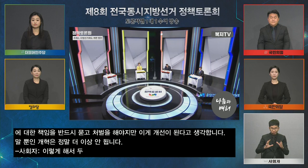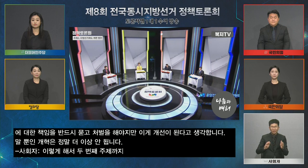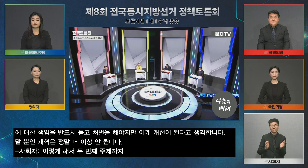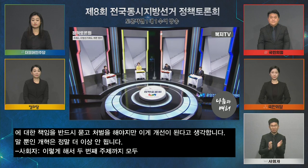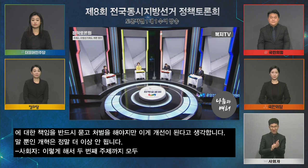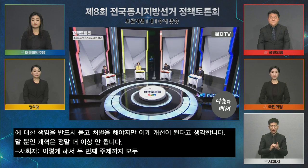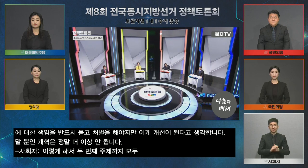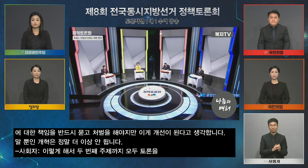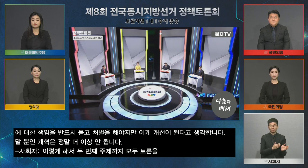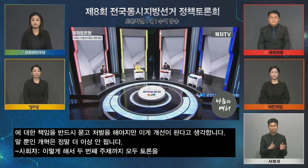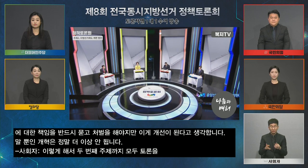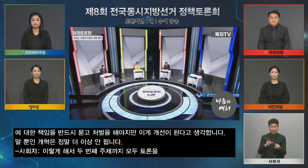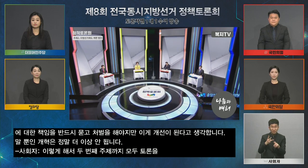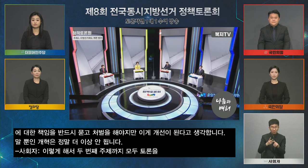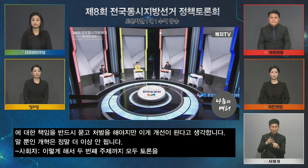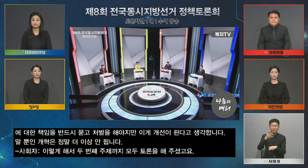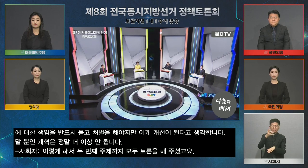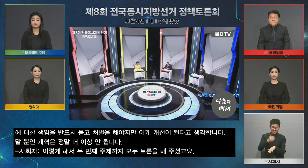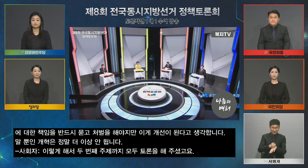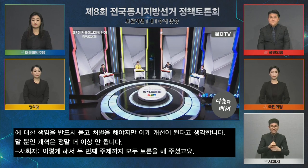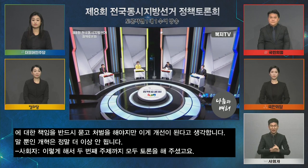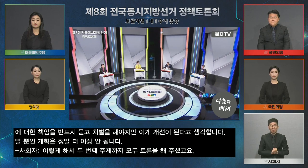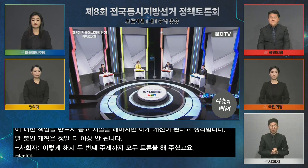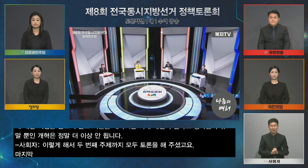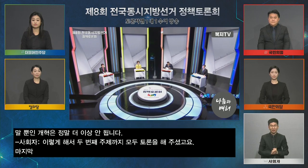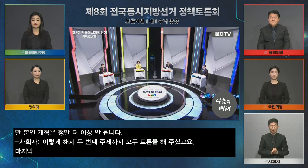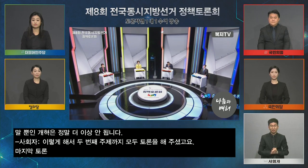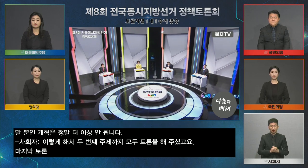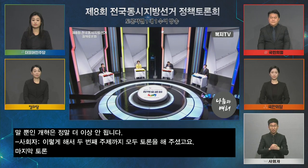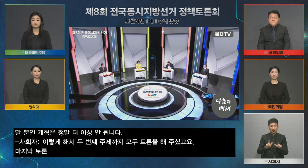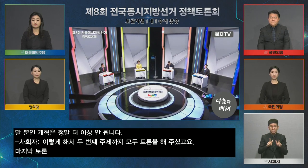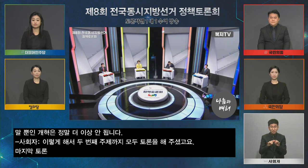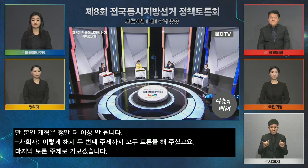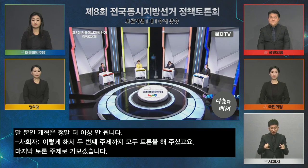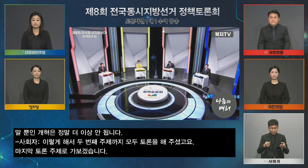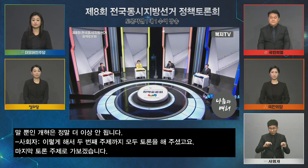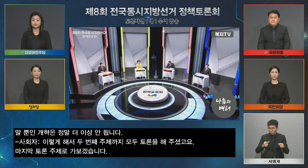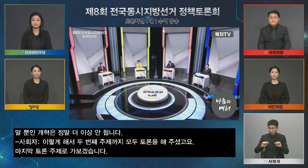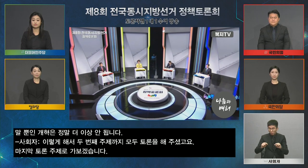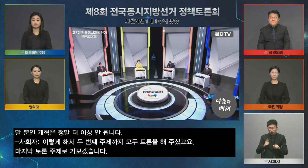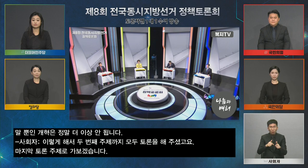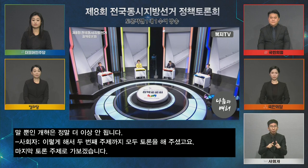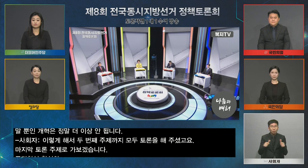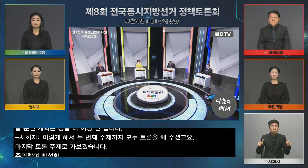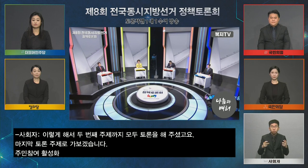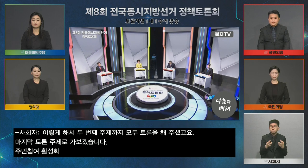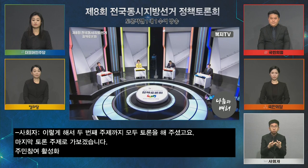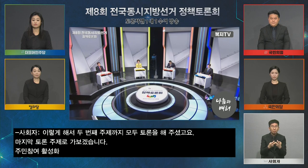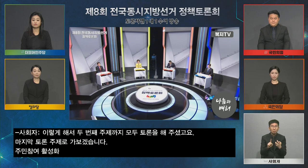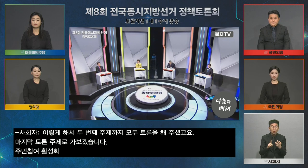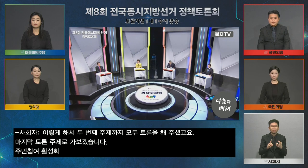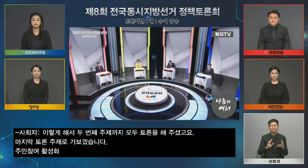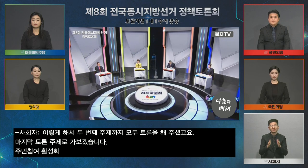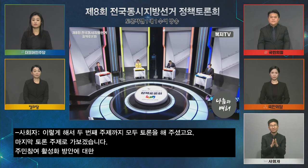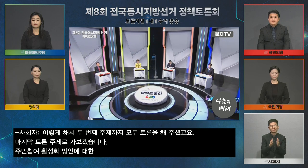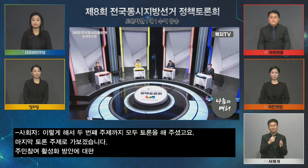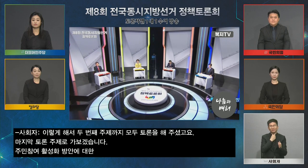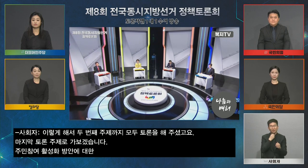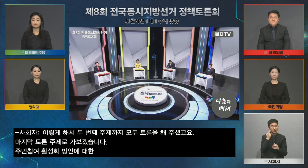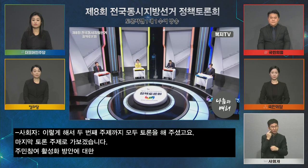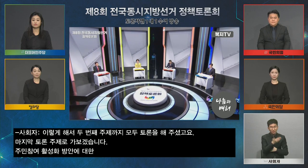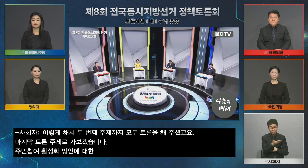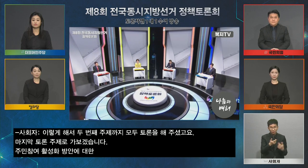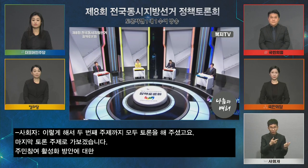해주셨고요. 마지막 토론 주제로 가보겠습니다. 주민 참여 활성화 방안에 대한 토론을 시작하겠습니다. 공통질문